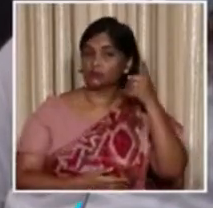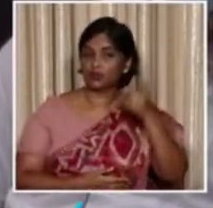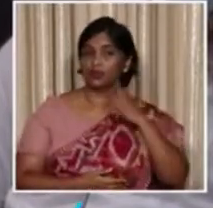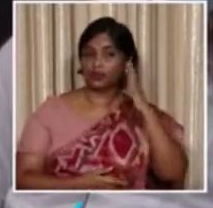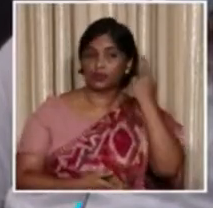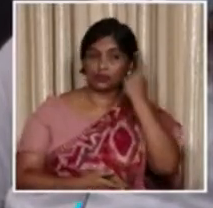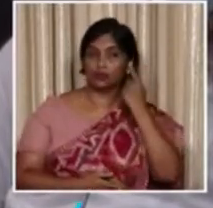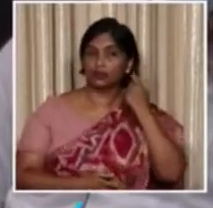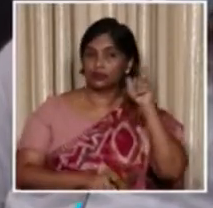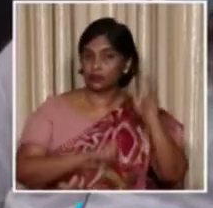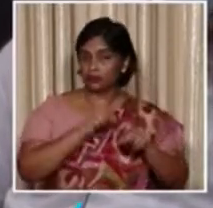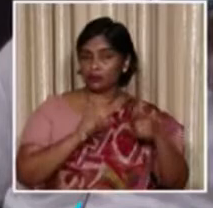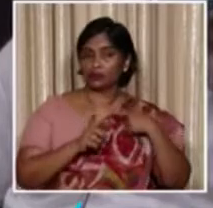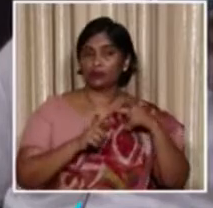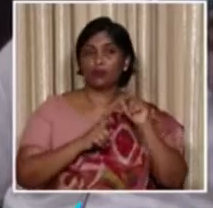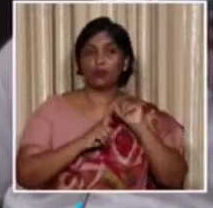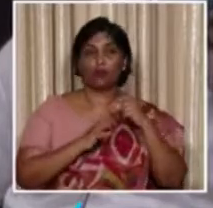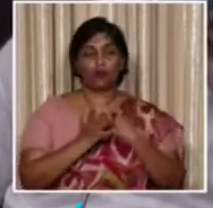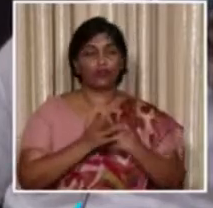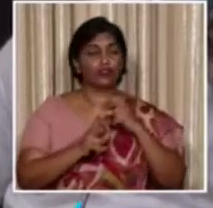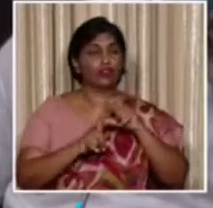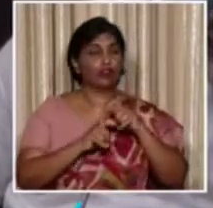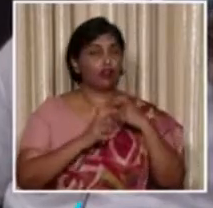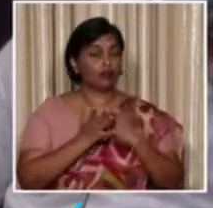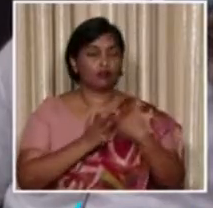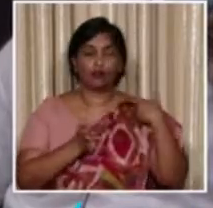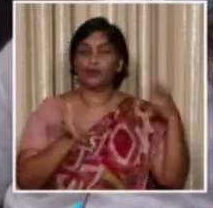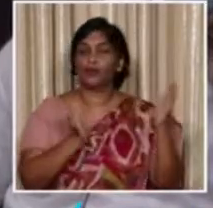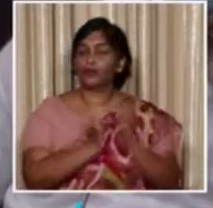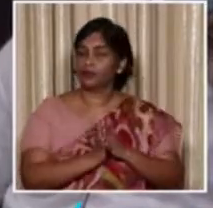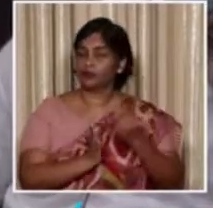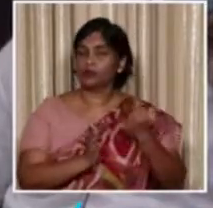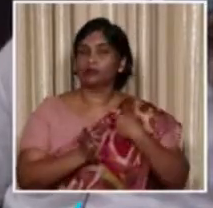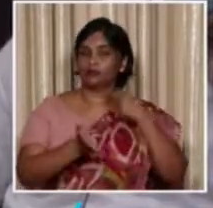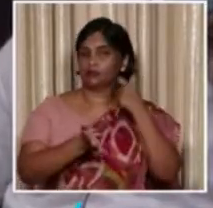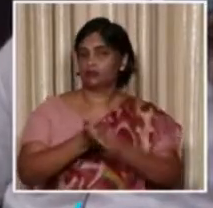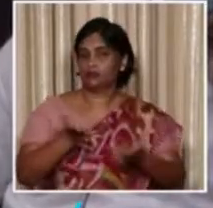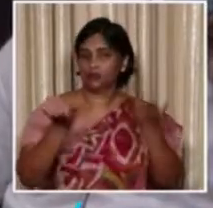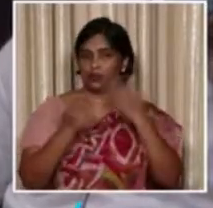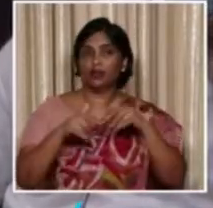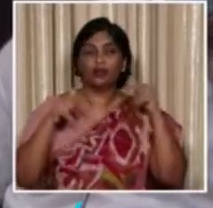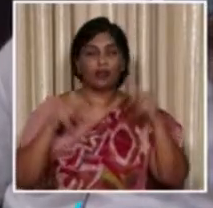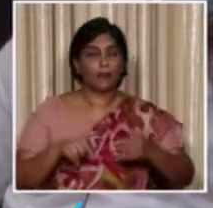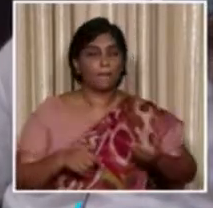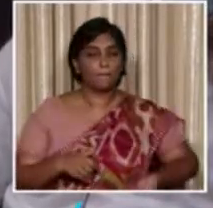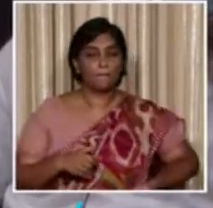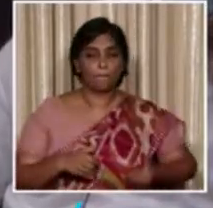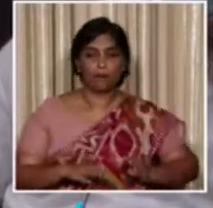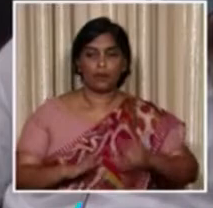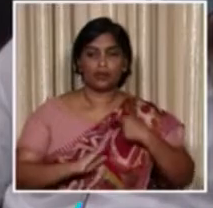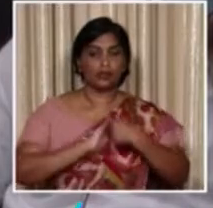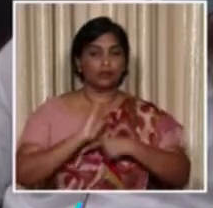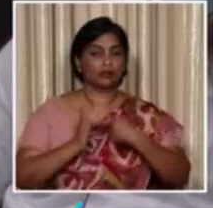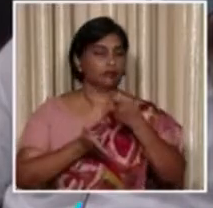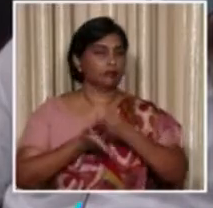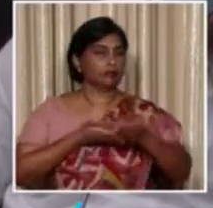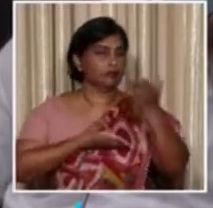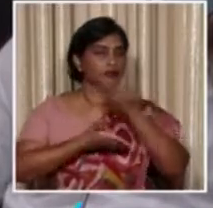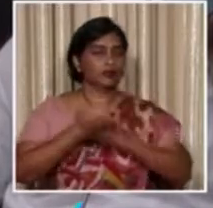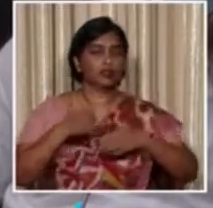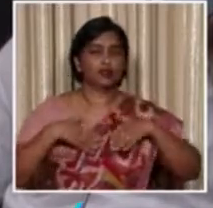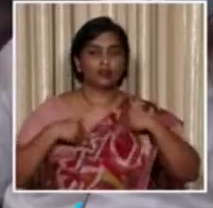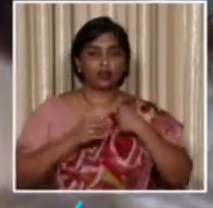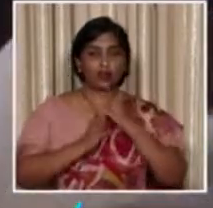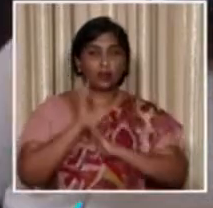විශේෂඥ වෛද්‍යවරු සහ ආචාර්ය මහත්වරු සමග සමයි ඒ ගිවිසුම අත්සන් කෙරුවේ. අදේ බංගලදේශ ශ්‍රී ලංකා ගිවිසුම සෞඛ්‍ය